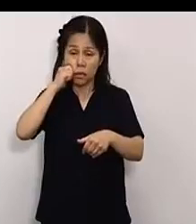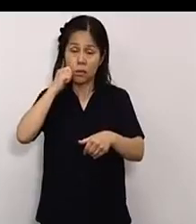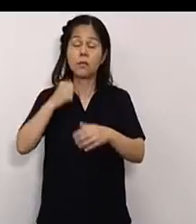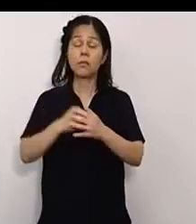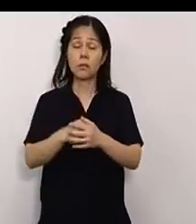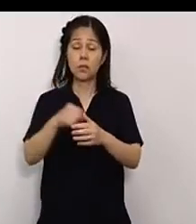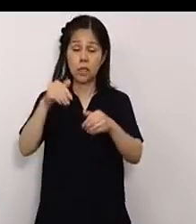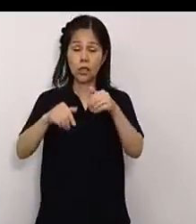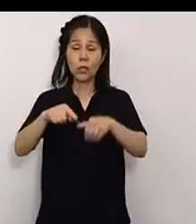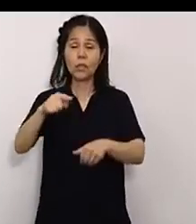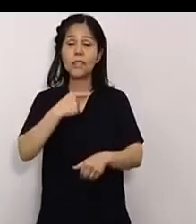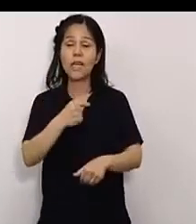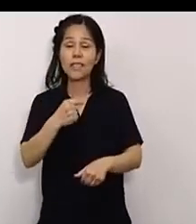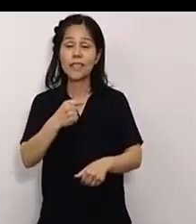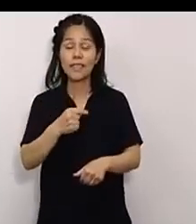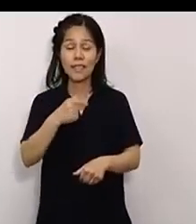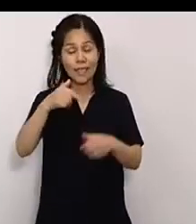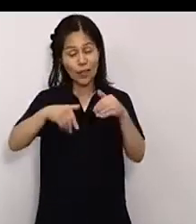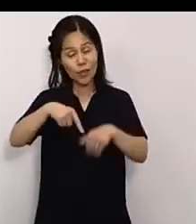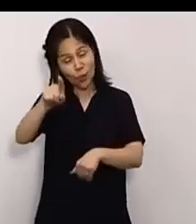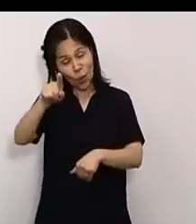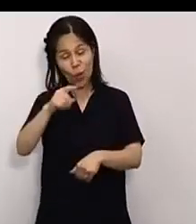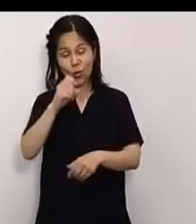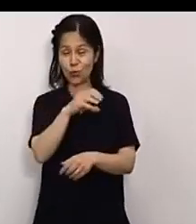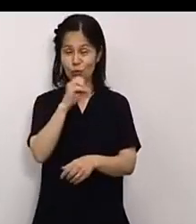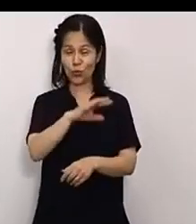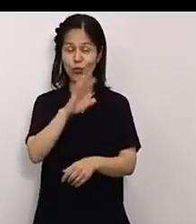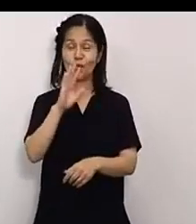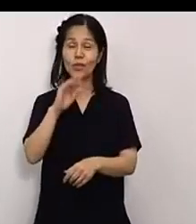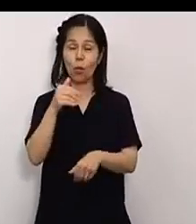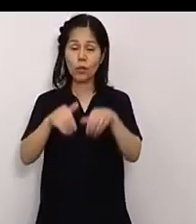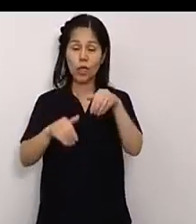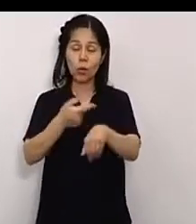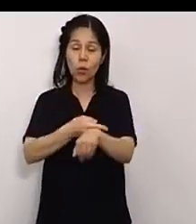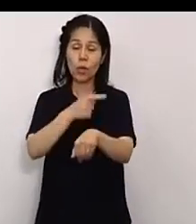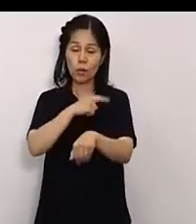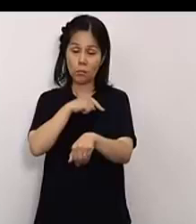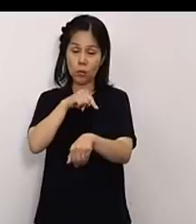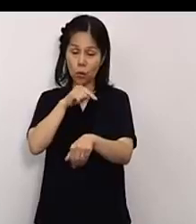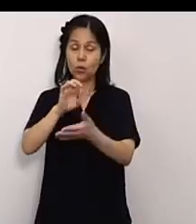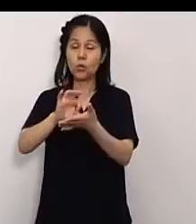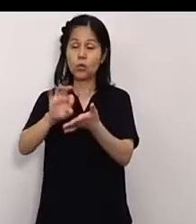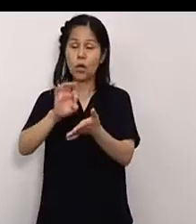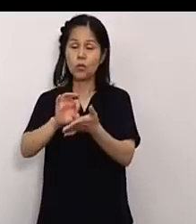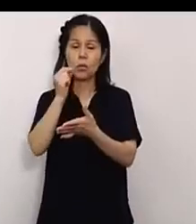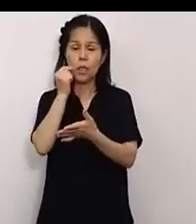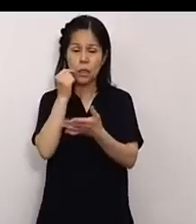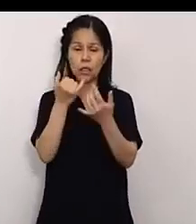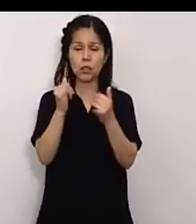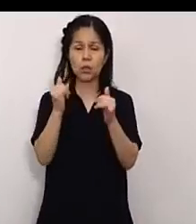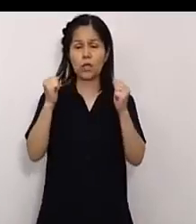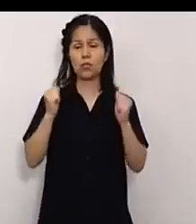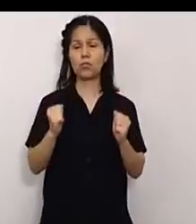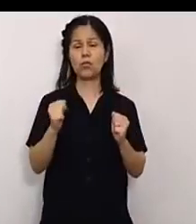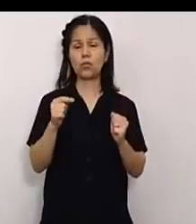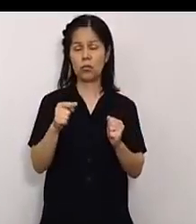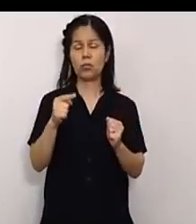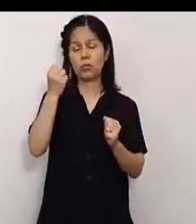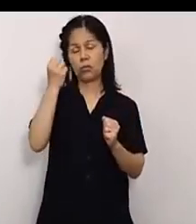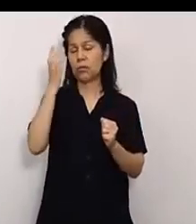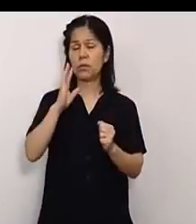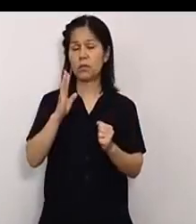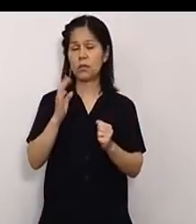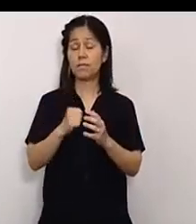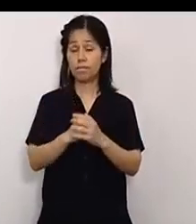から選挙に行こうと私は呼びかけてるんですけど、選挙権の行使ができない人がいるっていうことも忘れちゃいけないです